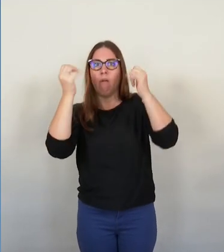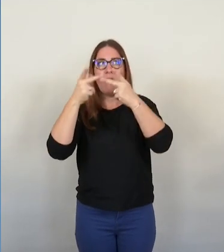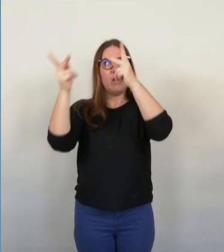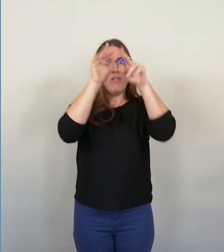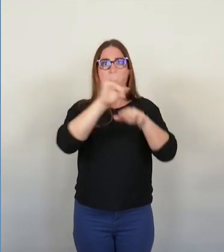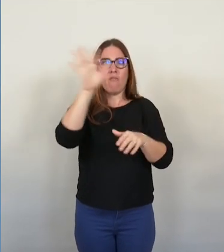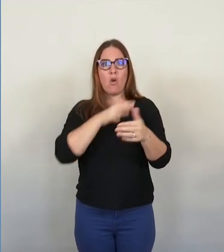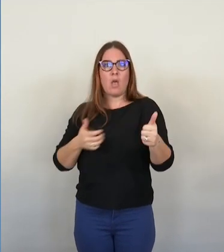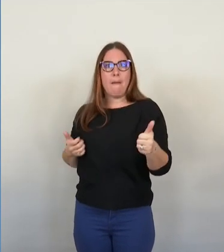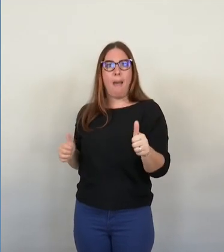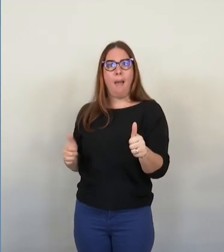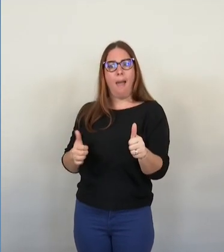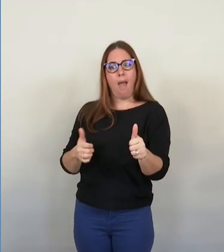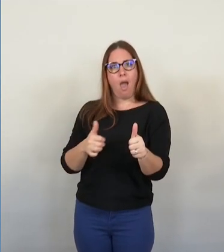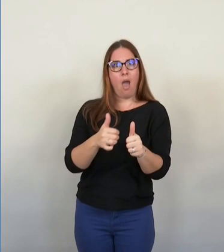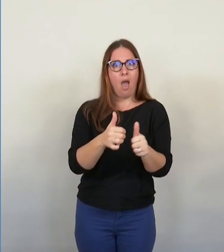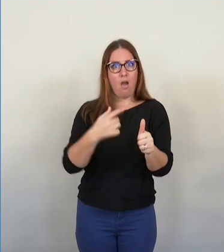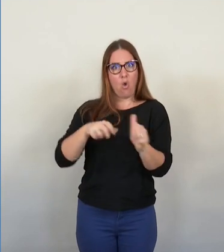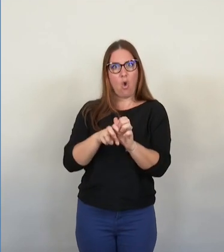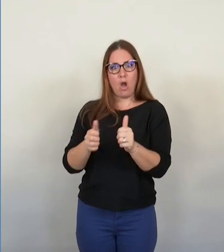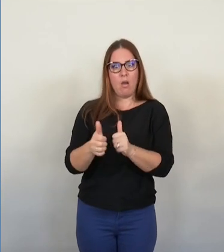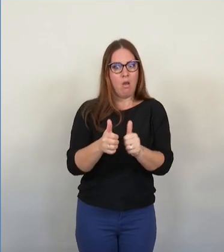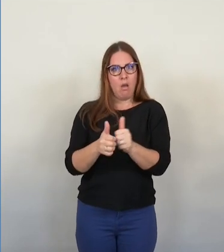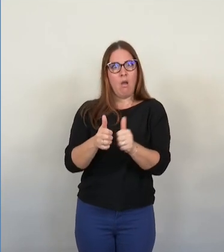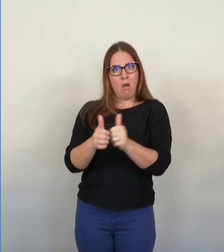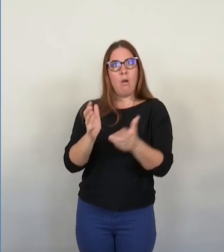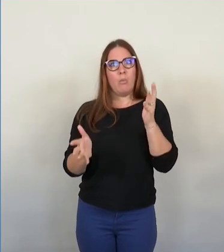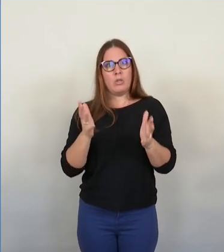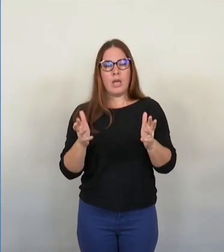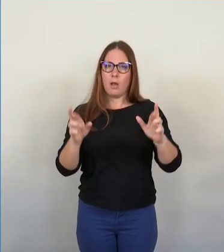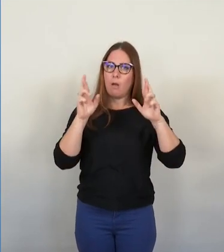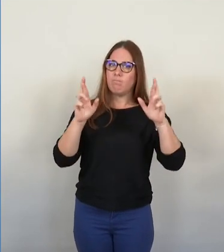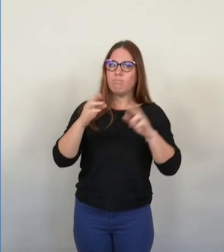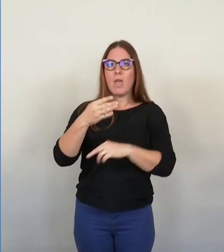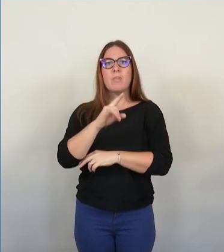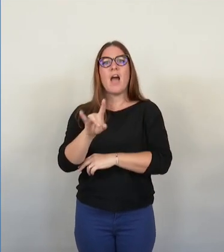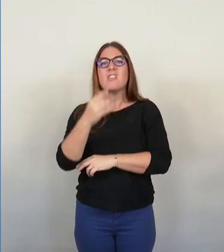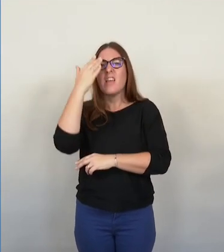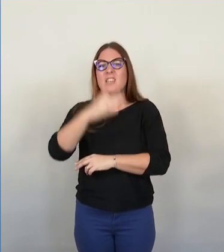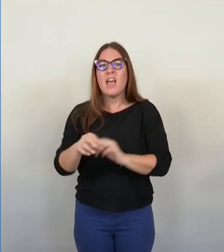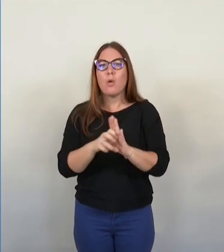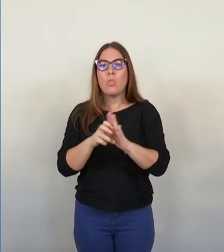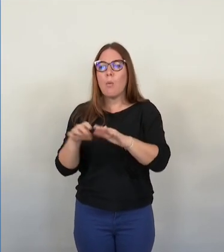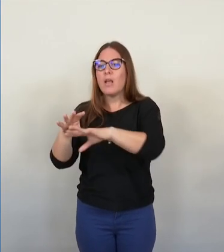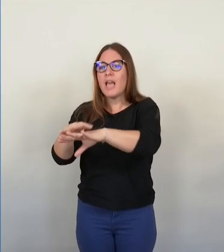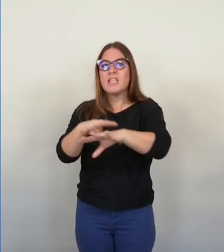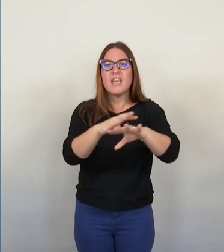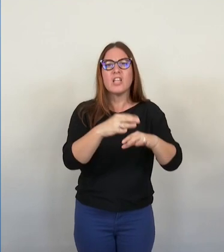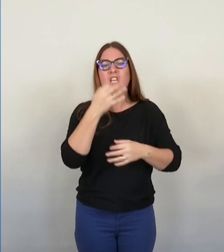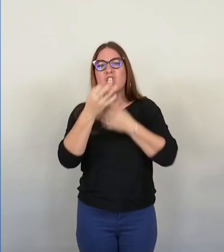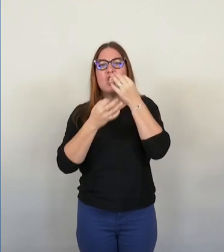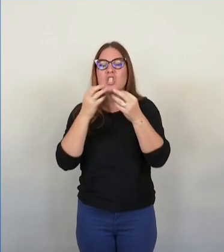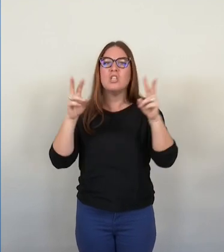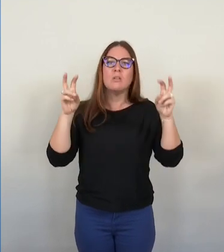villes de France et qu'il faudrait peut-être imaginer ce que nous on espère une MDH vous savez ce qu'on dit à grenob dans certains quartiers nous avons